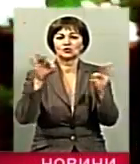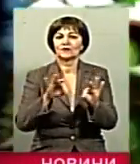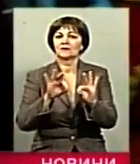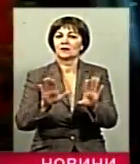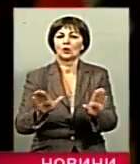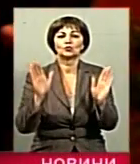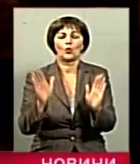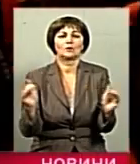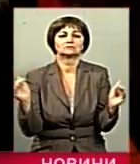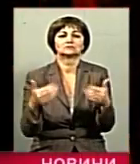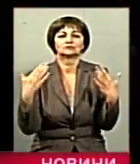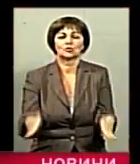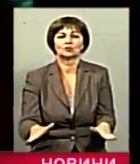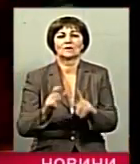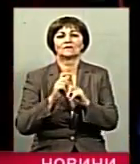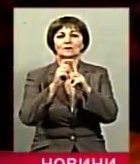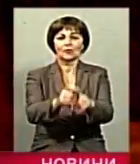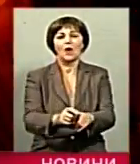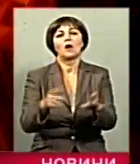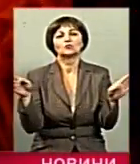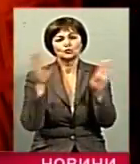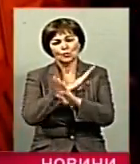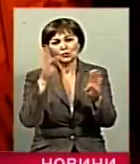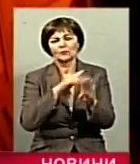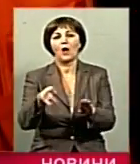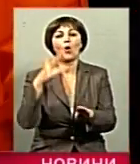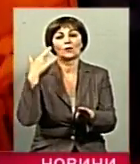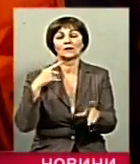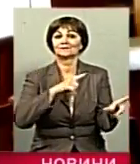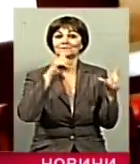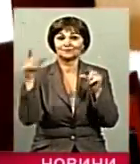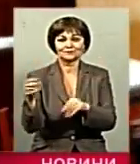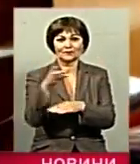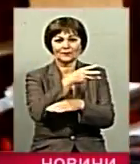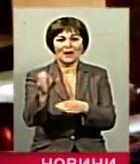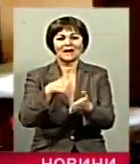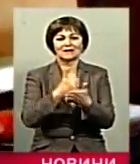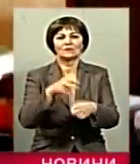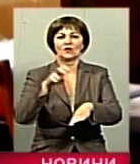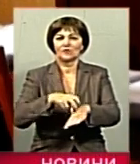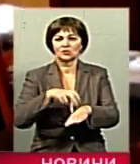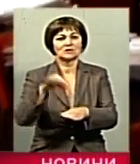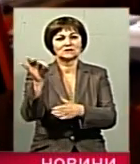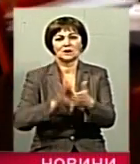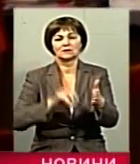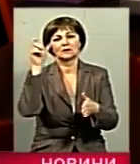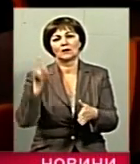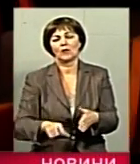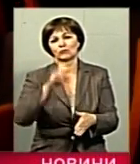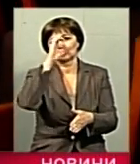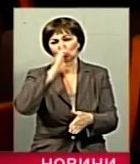обмежившись лише шаблонною відповіддю. За збігом обставин під час візиту нашої знімальної групи головному лікарю одразу ж стало зле.